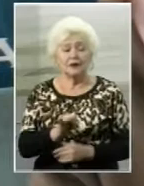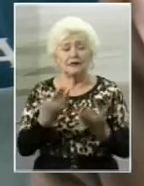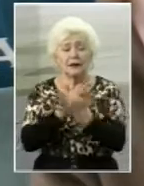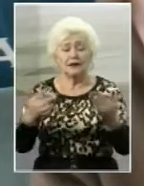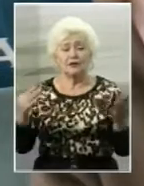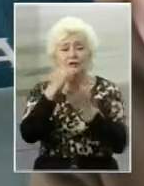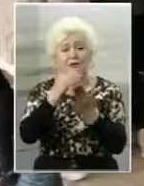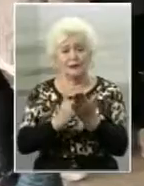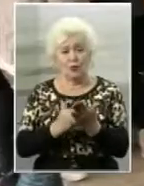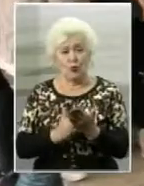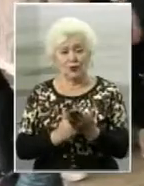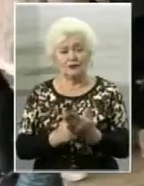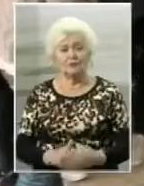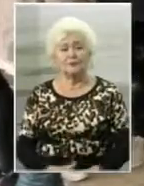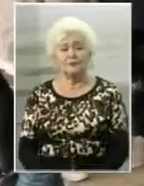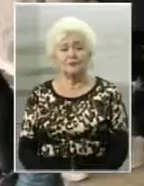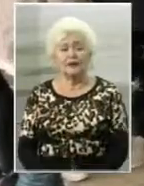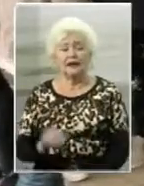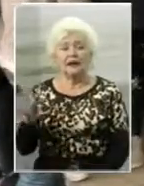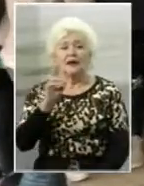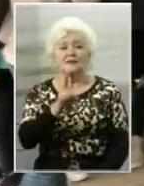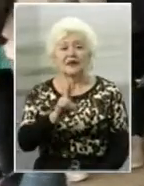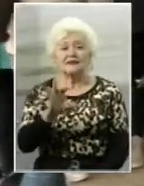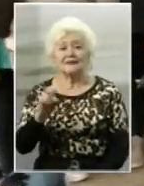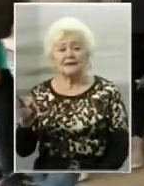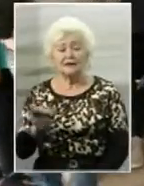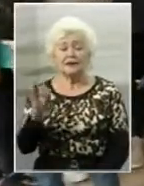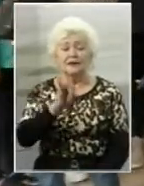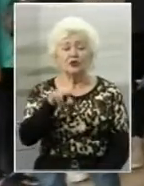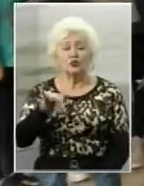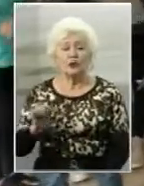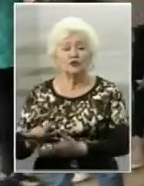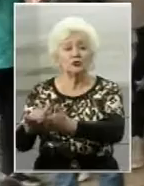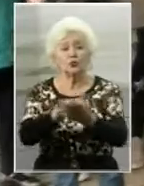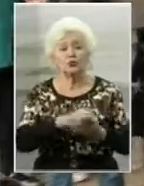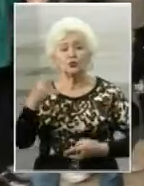інших категорій. Ксенія Сіліна, Ігор Петченко, Суспільне, Херсон.